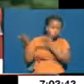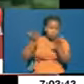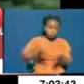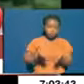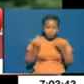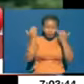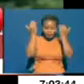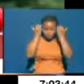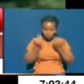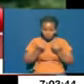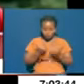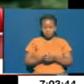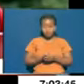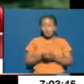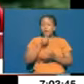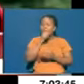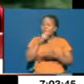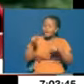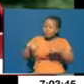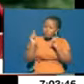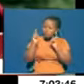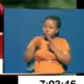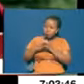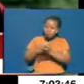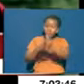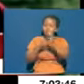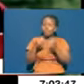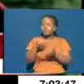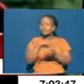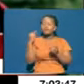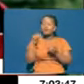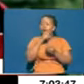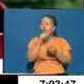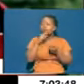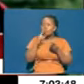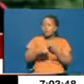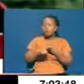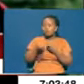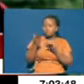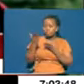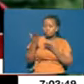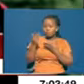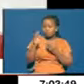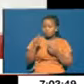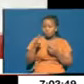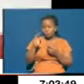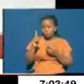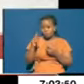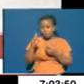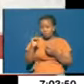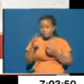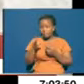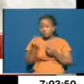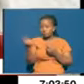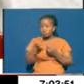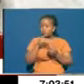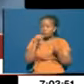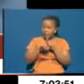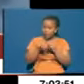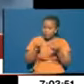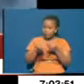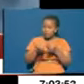Kitengela. Anadaiwa kuchochea mauaji ya Frederick Muridi Wanjiru, Victor Mwangi Wanjiru, Mike George